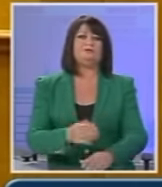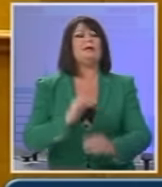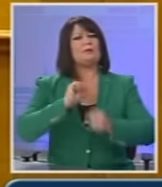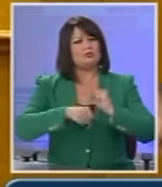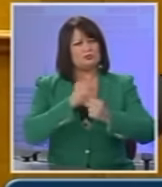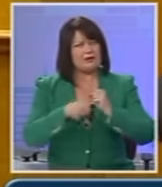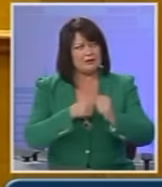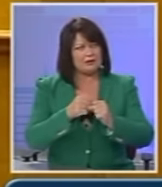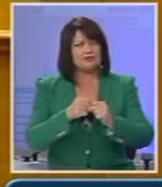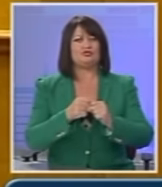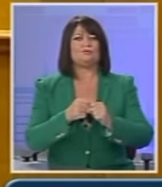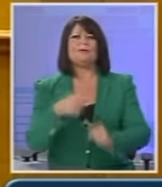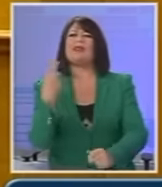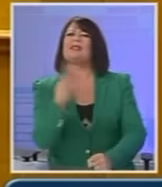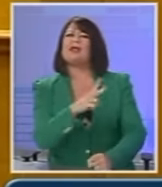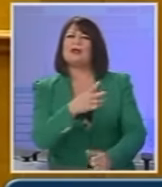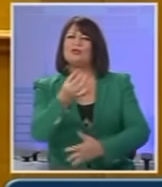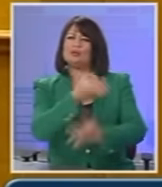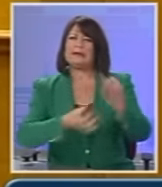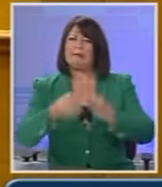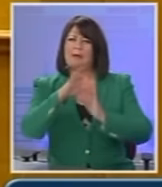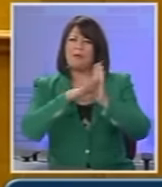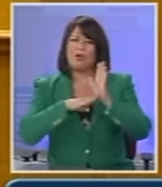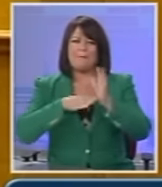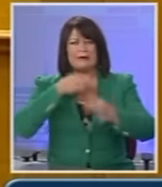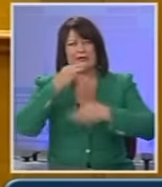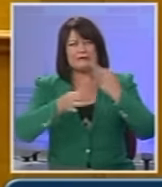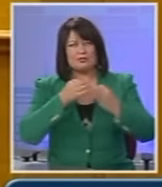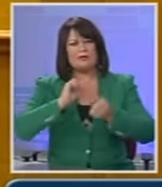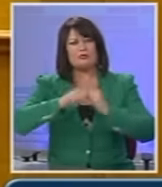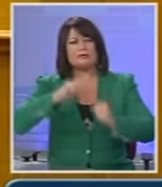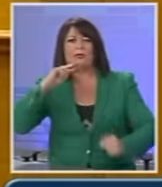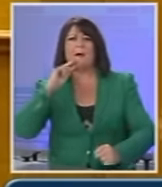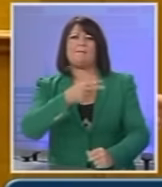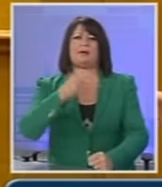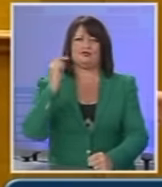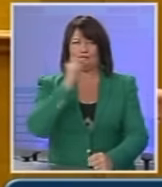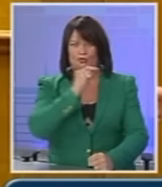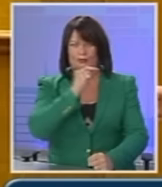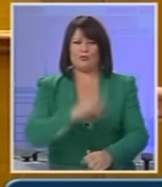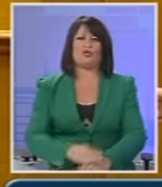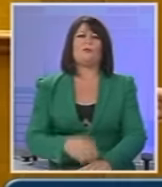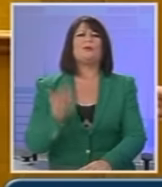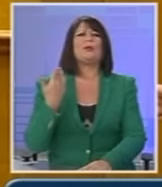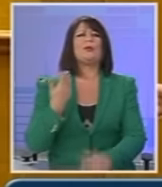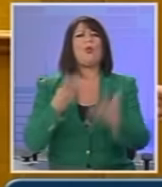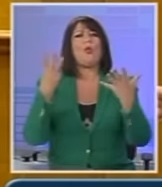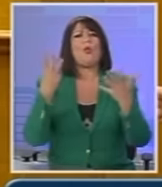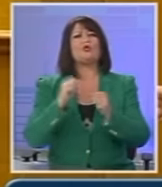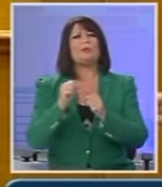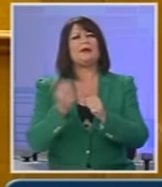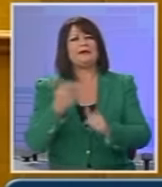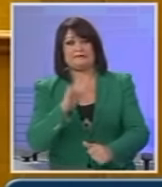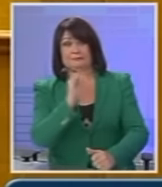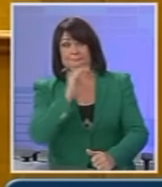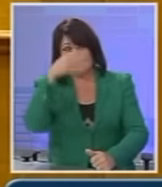με βάση και τη δική του ανάγνωση των προγραμματικών, να απαντήσω. Πάντως, πριν 8 μήνες, κύριε Τσίπρα,